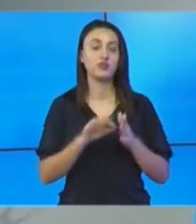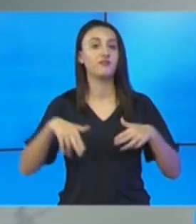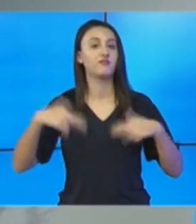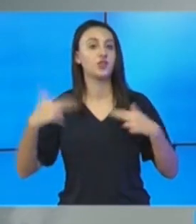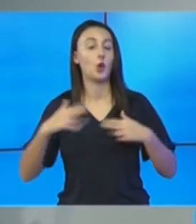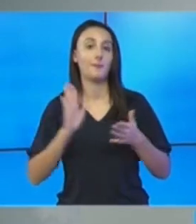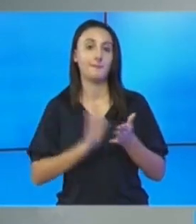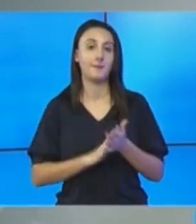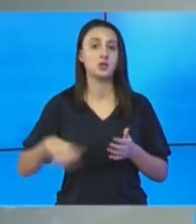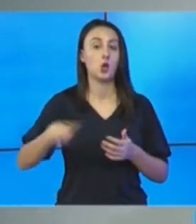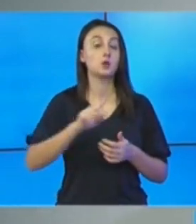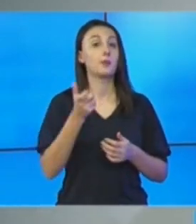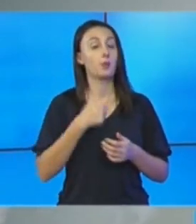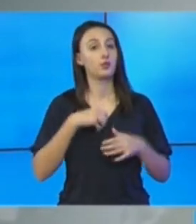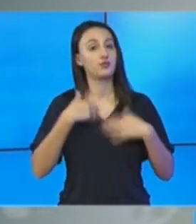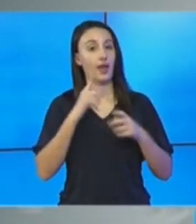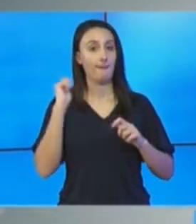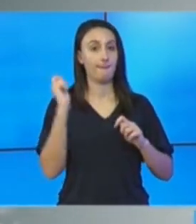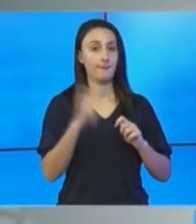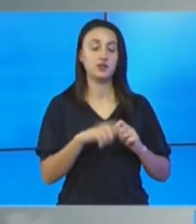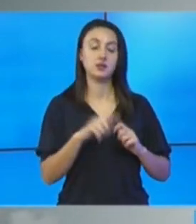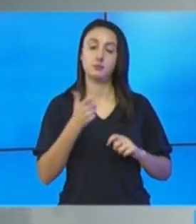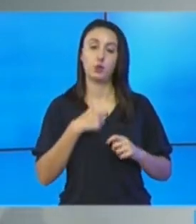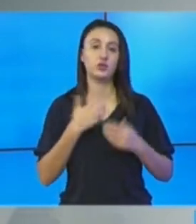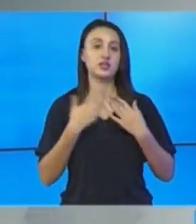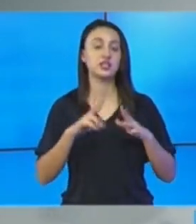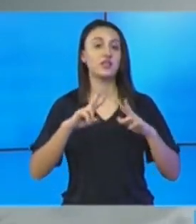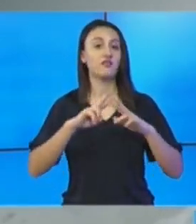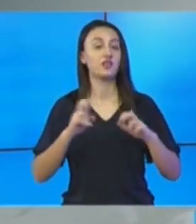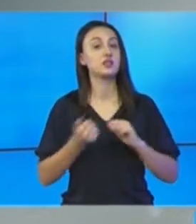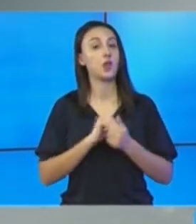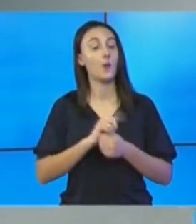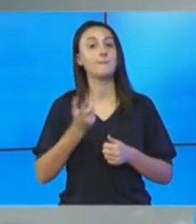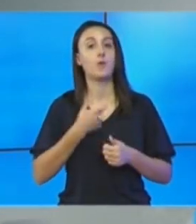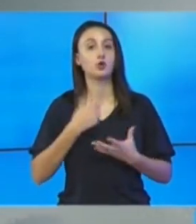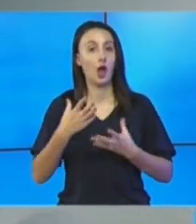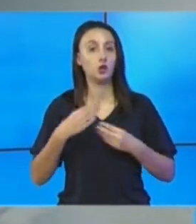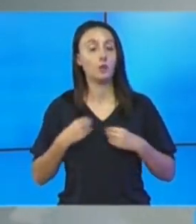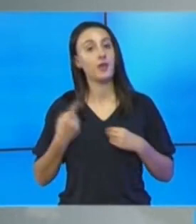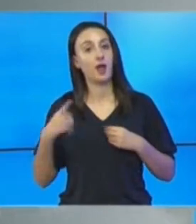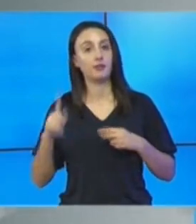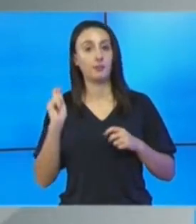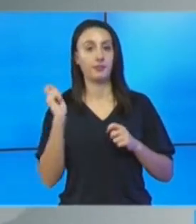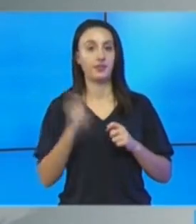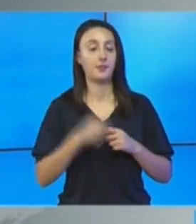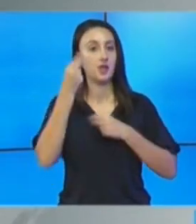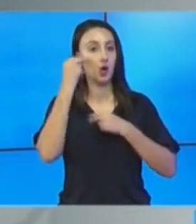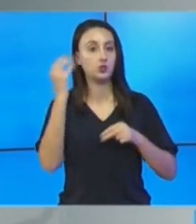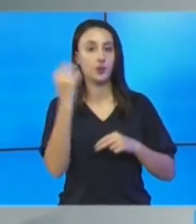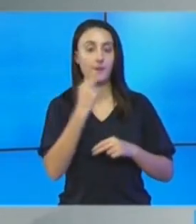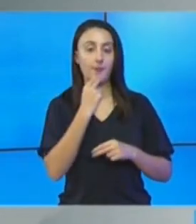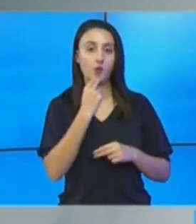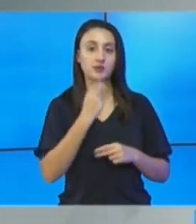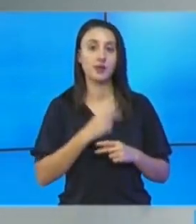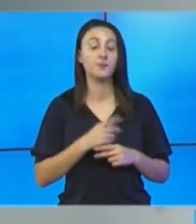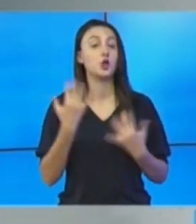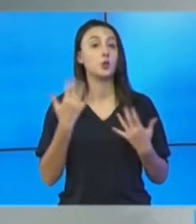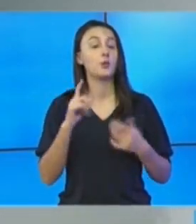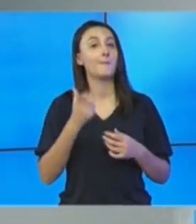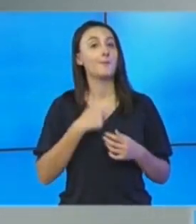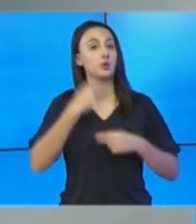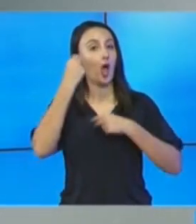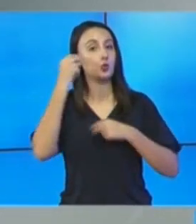Pe baza acestora vor putea fi date amenzi, se pot deschide cercetări sau pot fi adoptate alte sancțiuni, anunță poliția. Numărul la care cetățenii